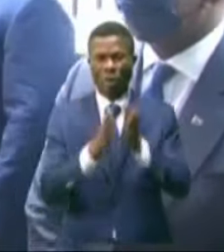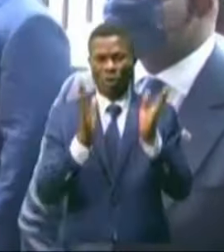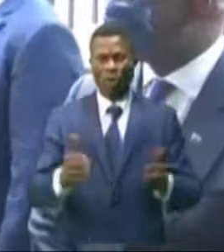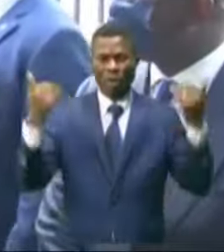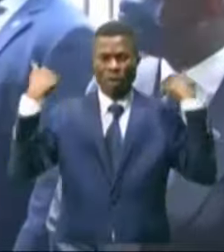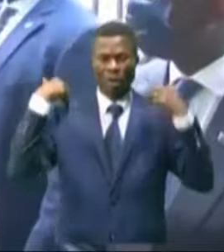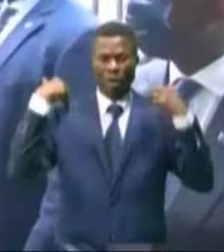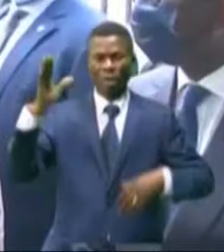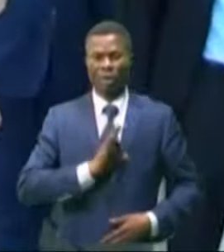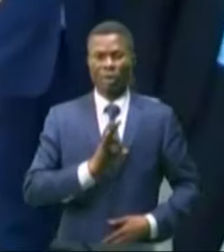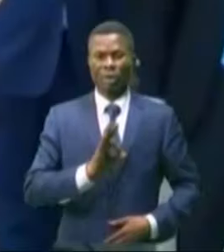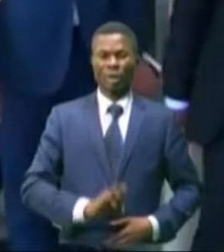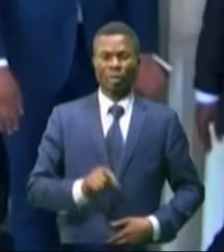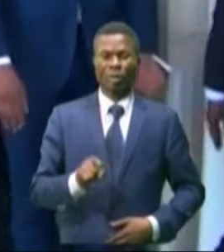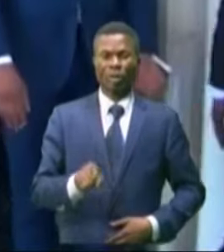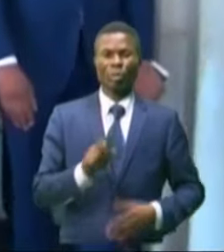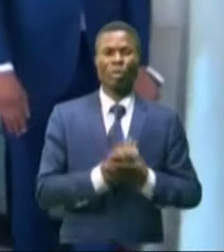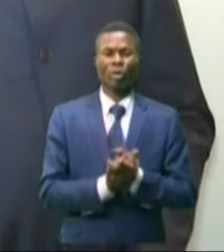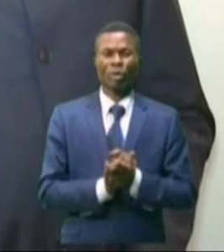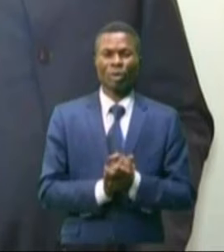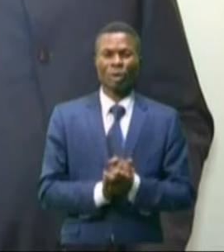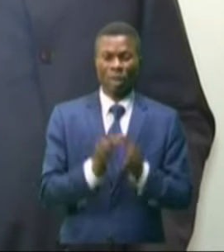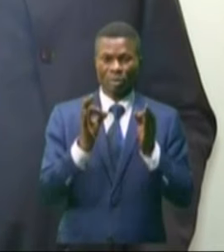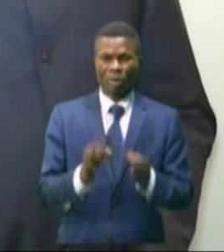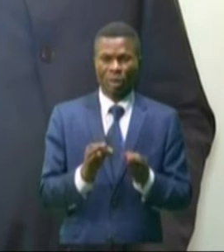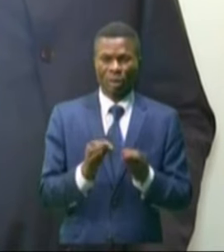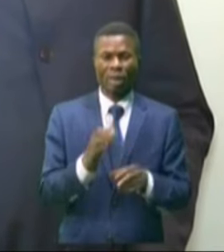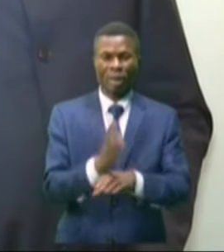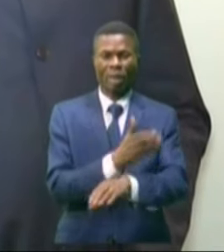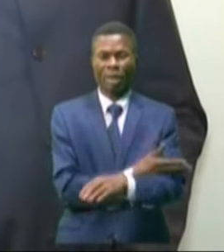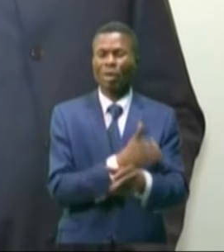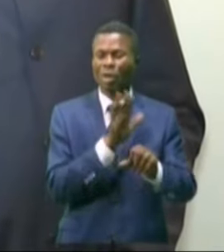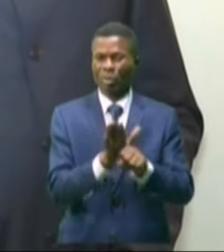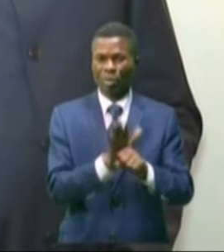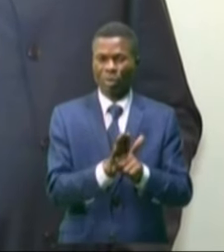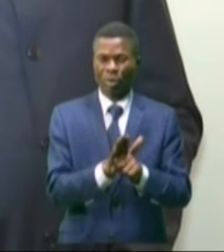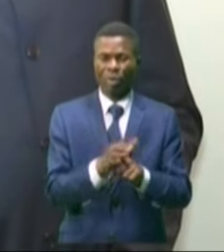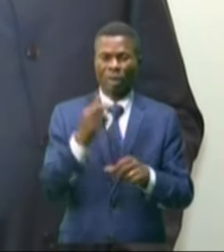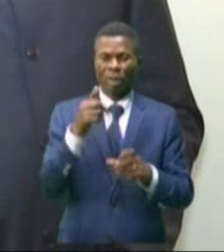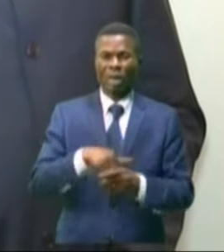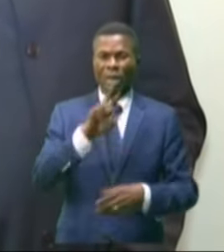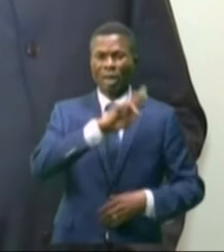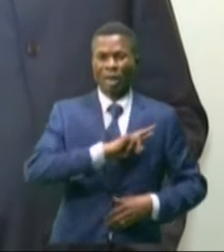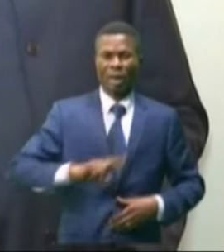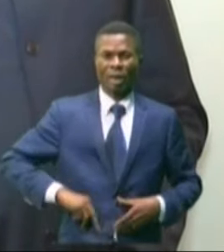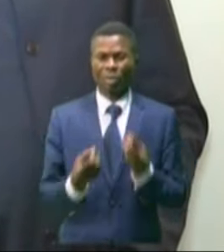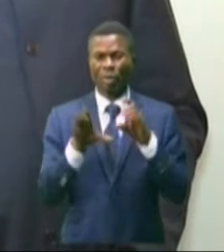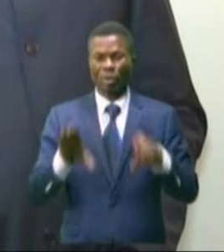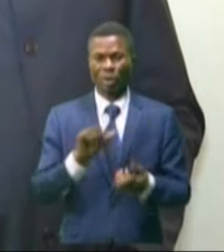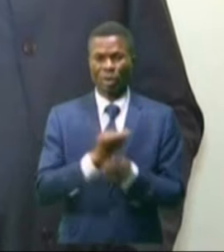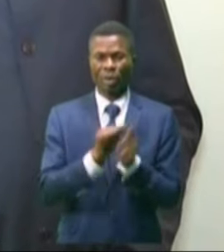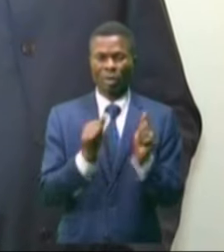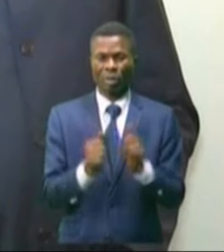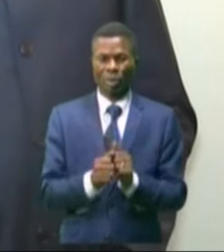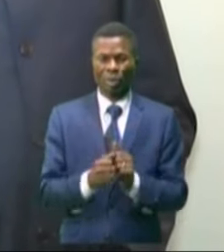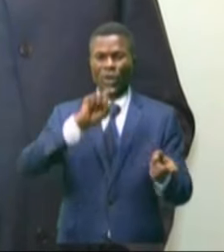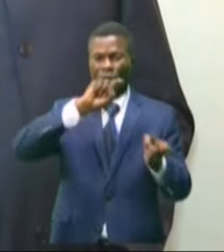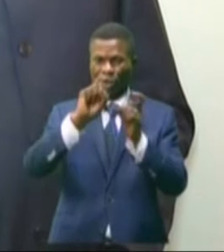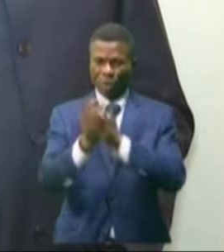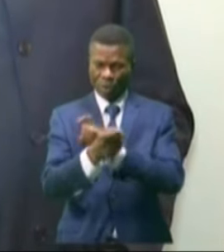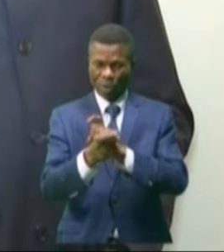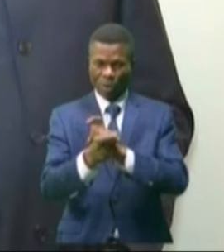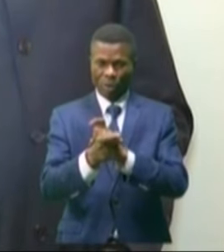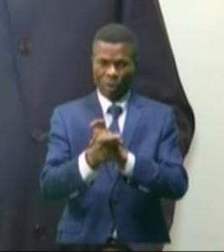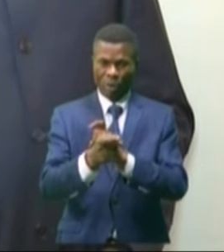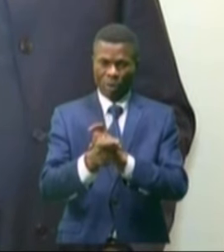l'État, Félix Antoine Tshisekedi Tshilombo. Il y a eu des avancées au niveau de la République démocratique du Congo dans le cadre de la transformation de